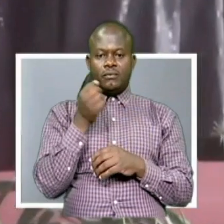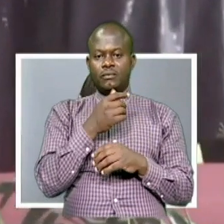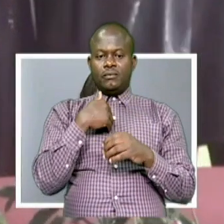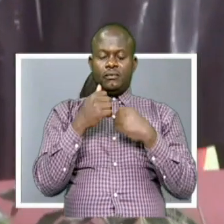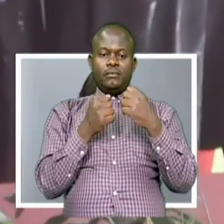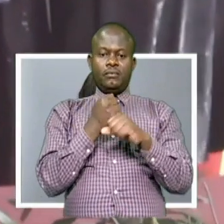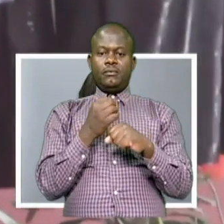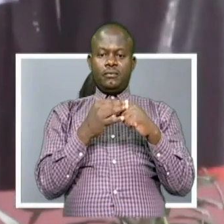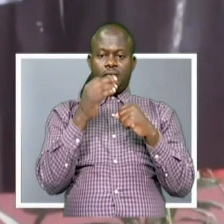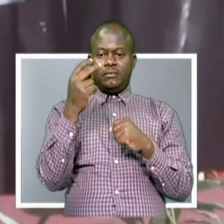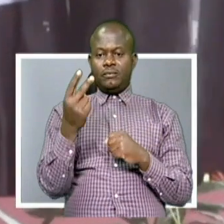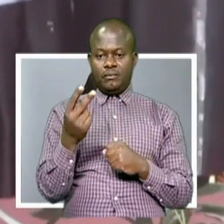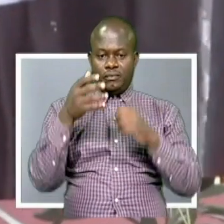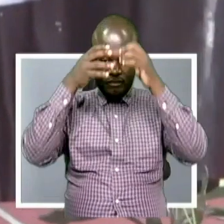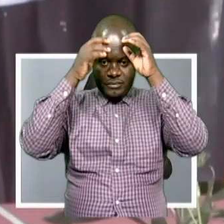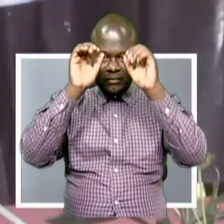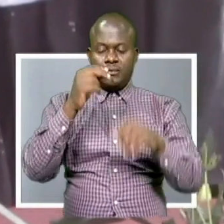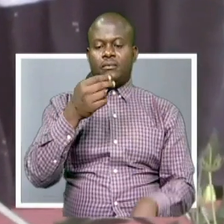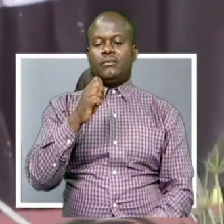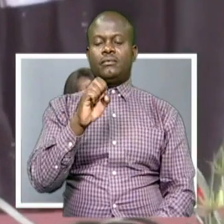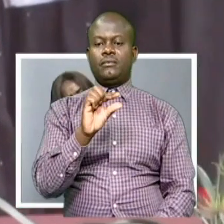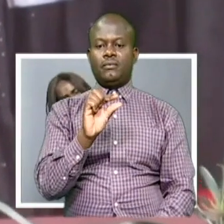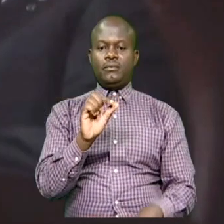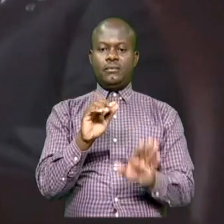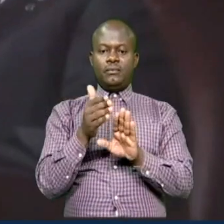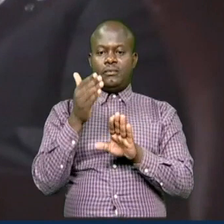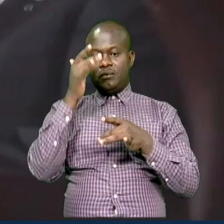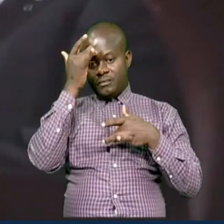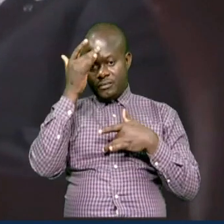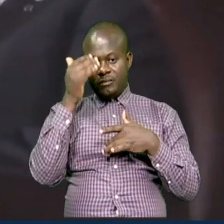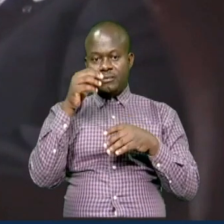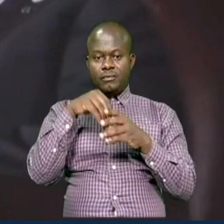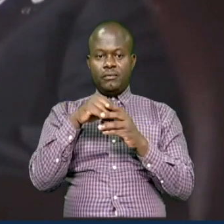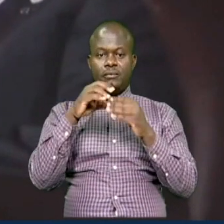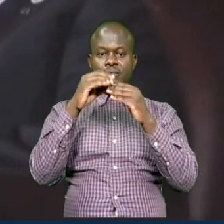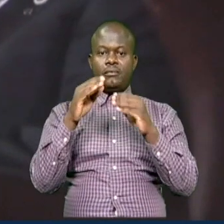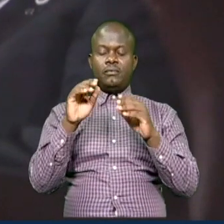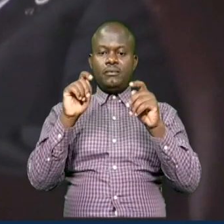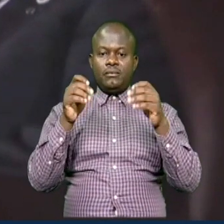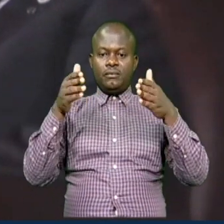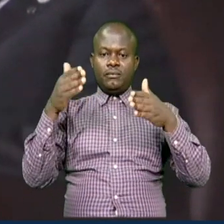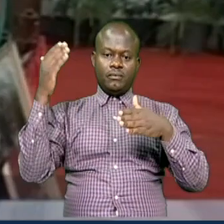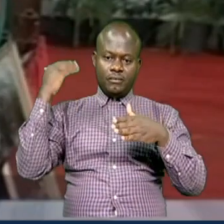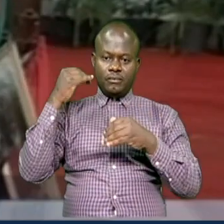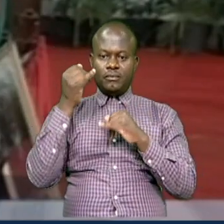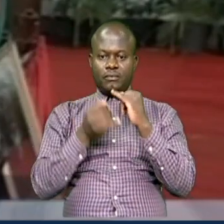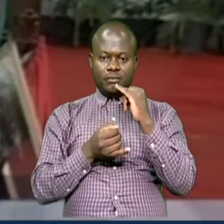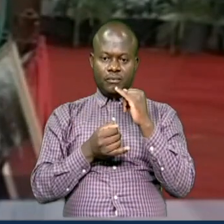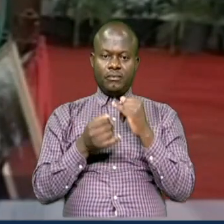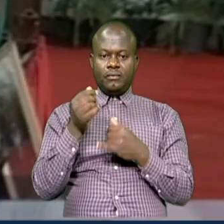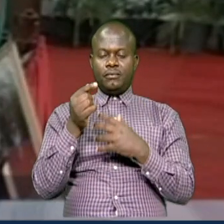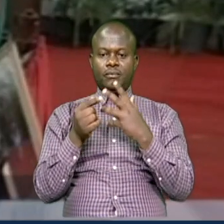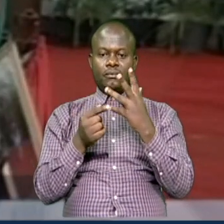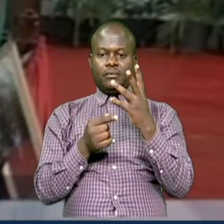82. Perezida Geingob rero yapfuye azize uburwayi akiri ku buyobozi muri manda ye ya nyuma.